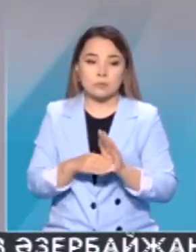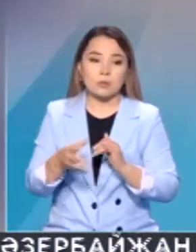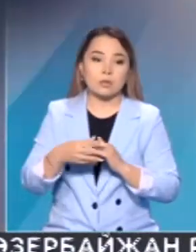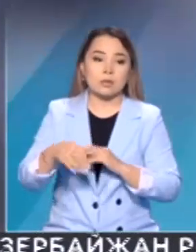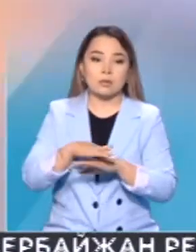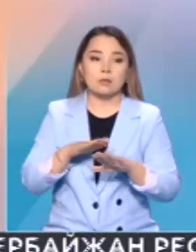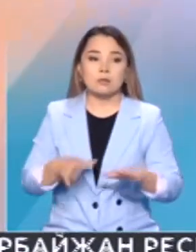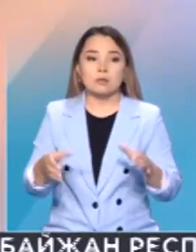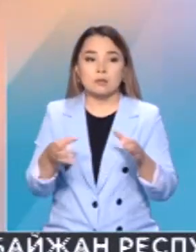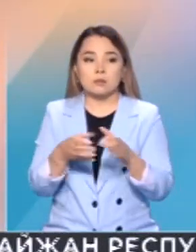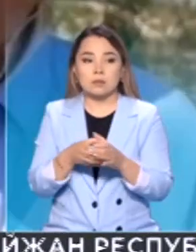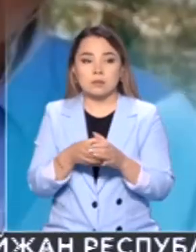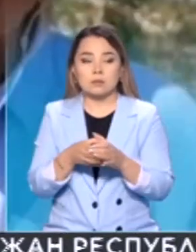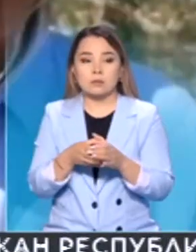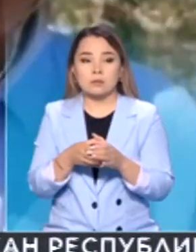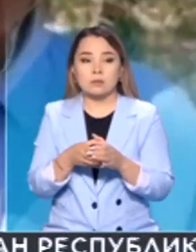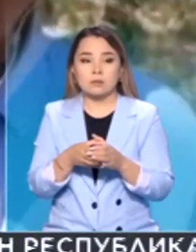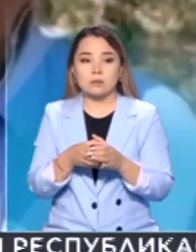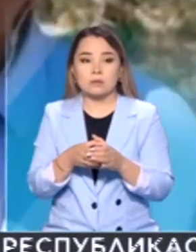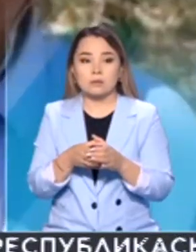газ